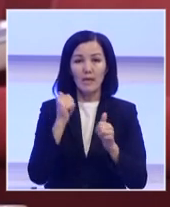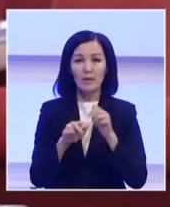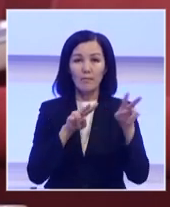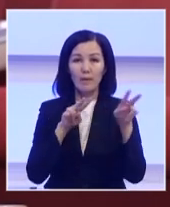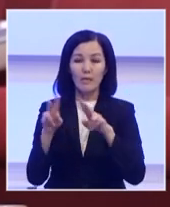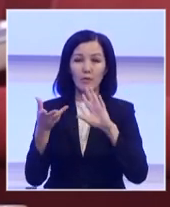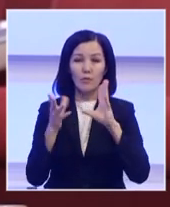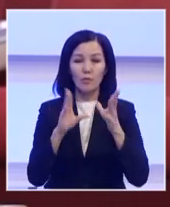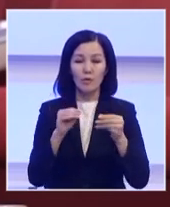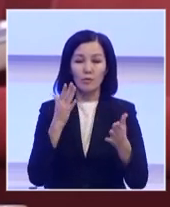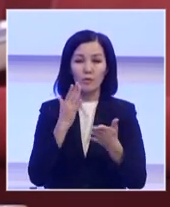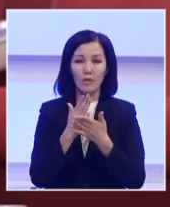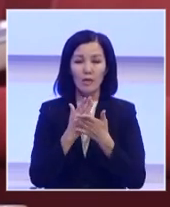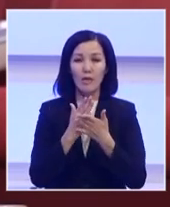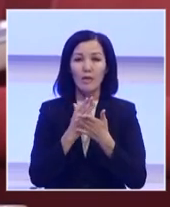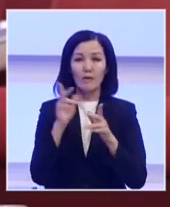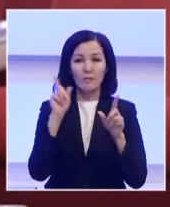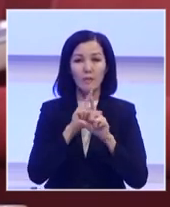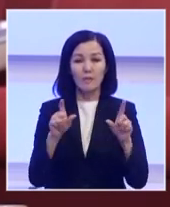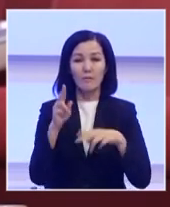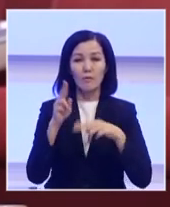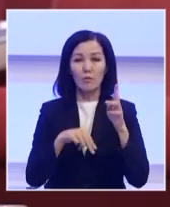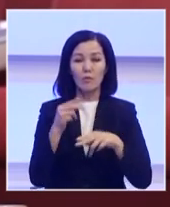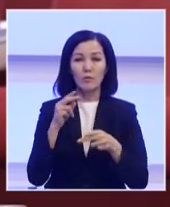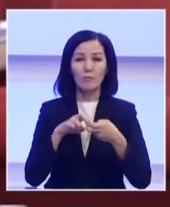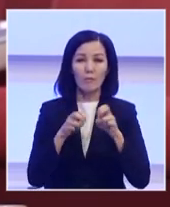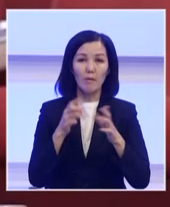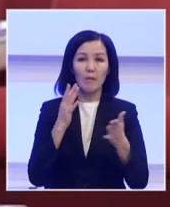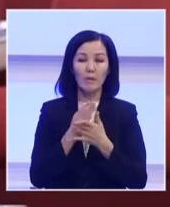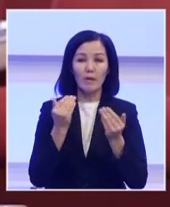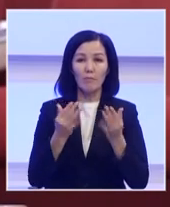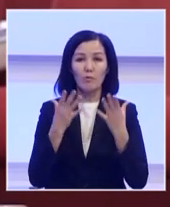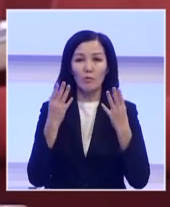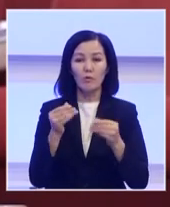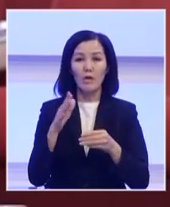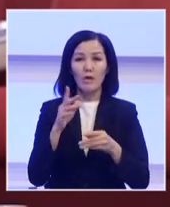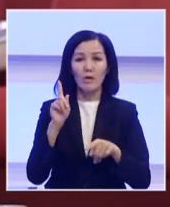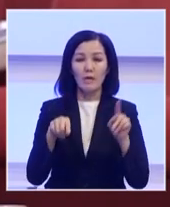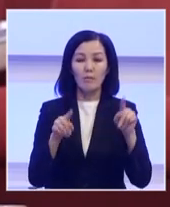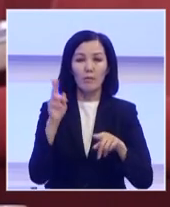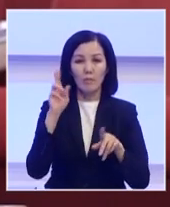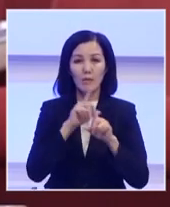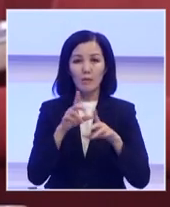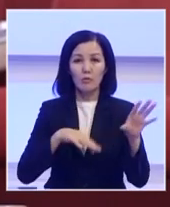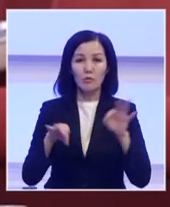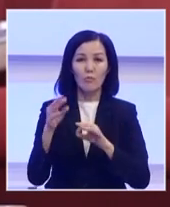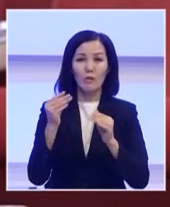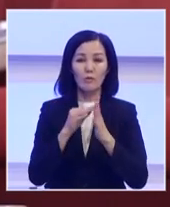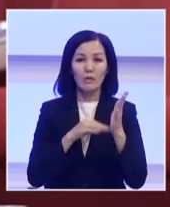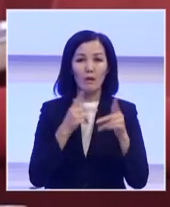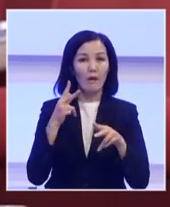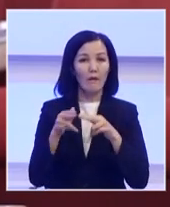мониторинг жасап қарап отырмыз. Мектептердің құрылысы біраз мәселе тудырып отыр. Әлі күнгі кей аудандарда білім ошақтарының жобалық сметалық